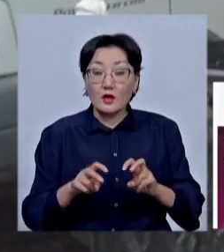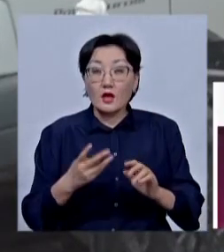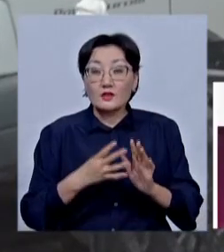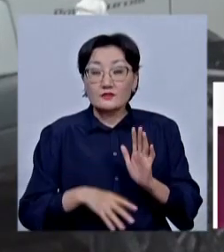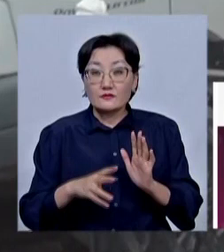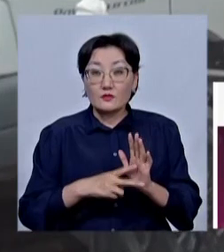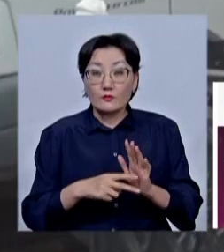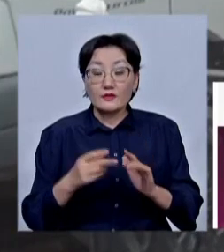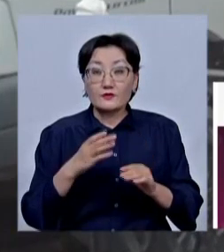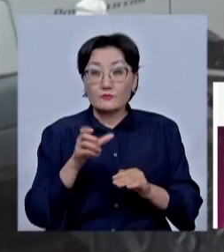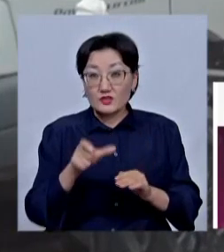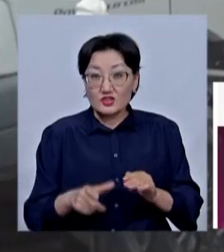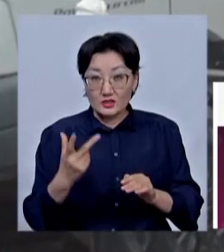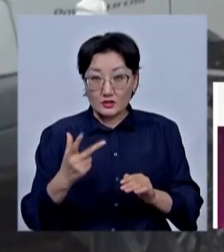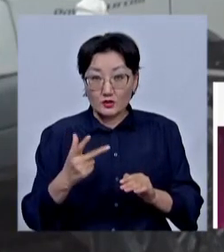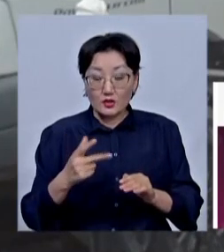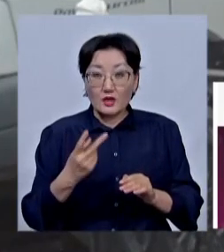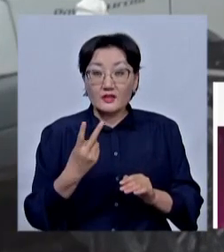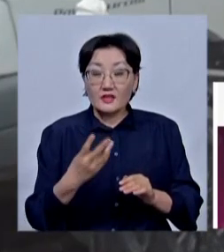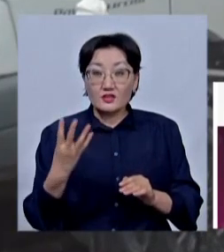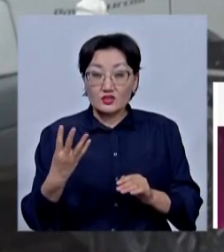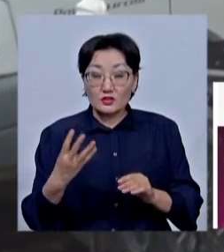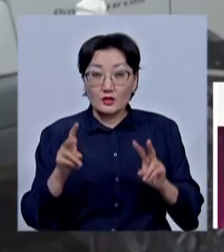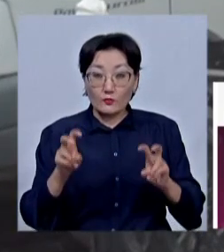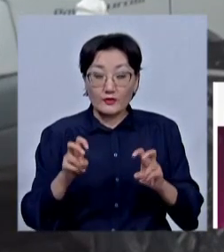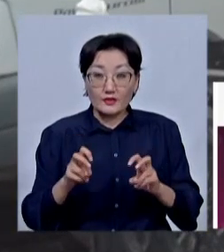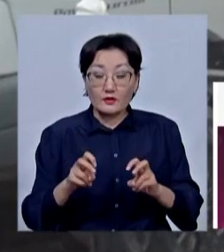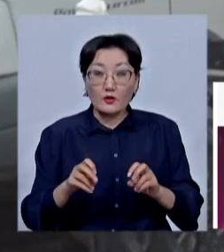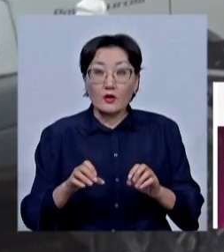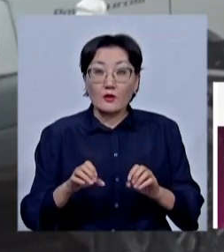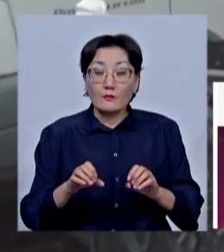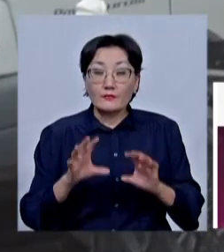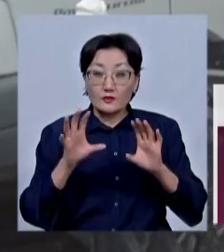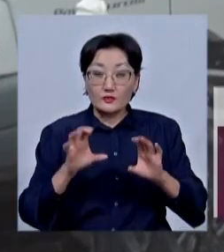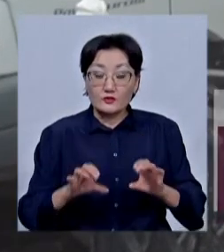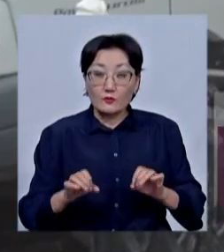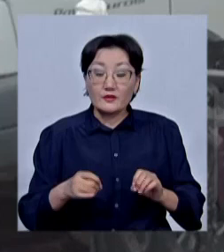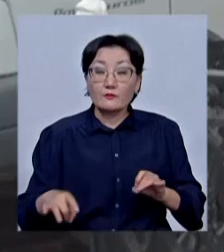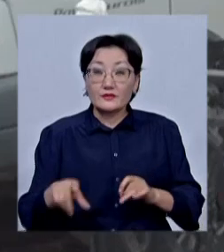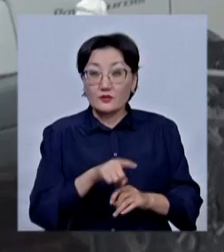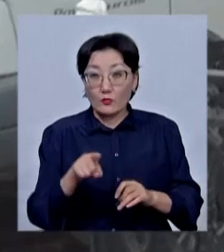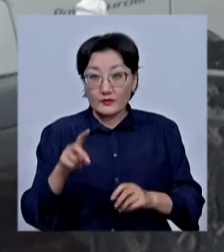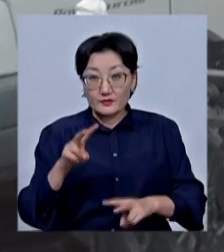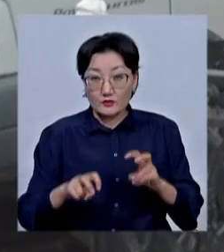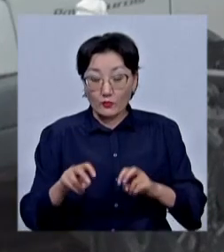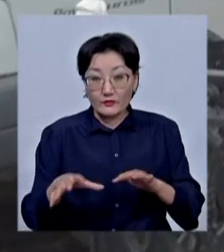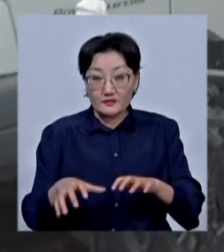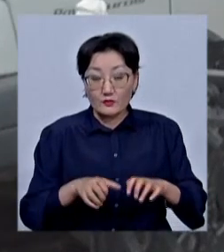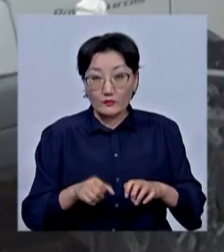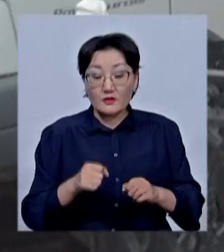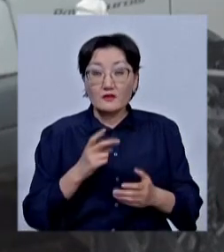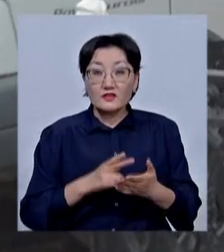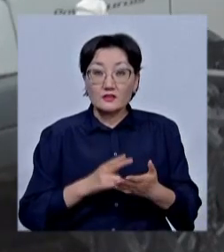192, части 3, пунктами 3-4 Уголовного кодекса Республики Казахстан. В ходе досудебного расследования были изъяты